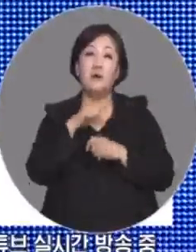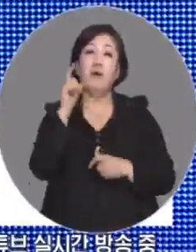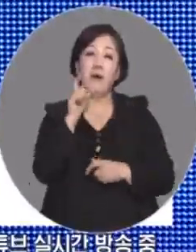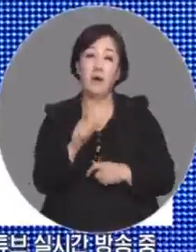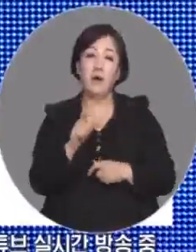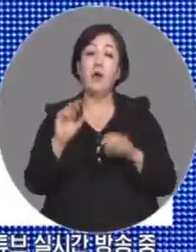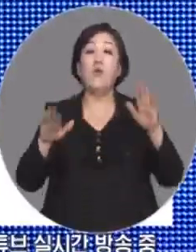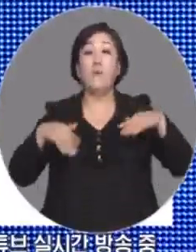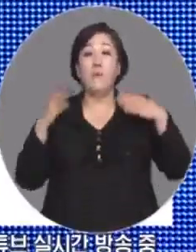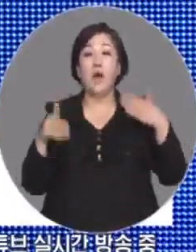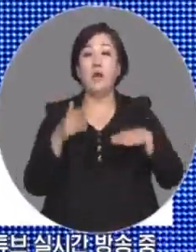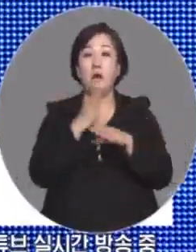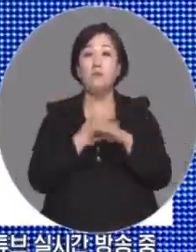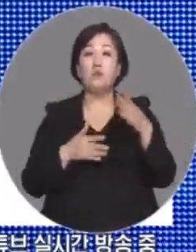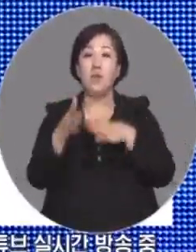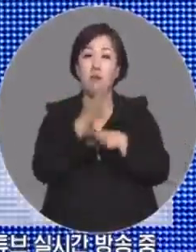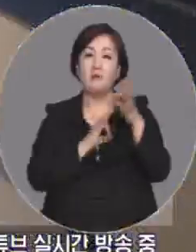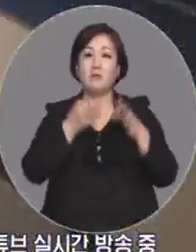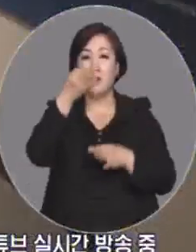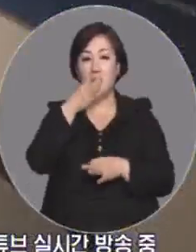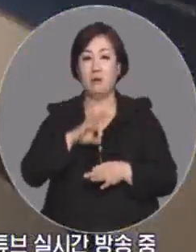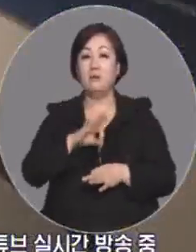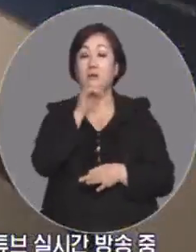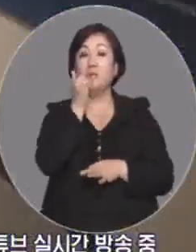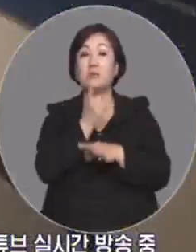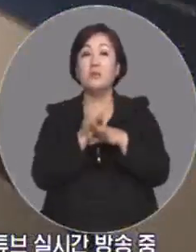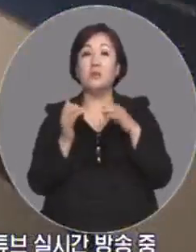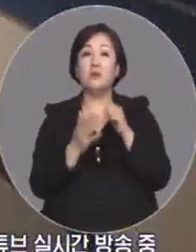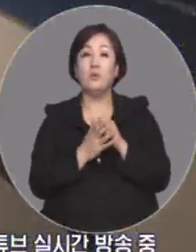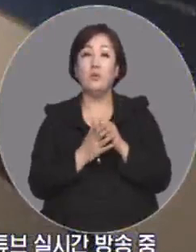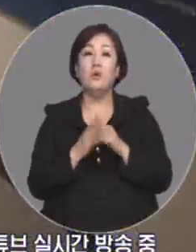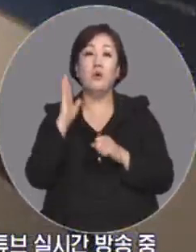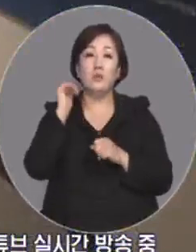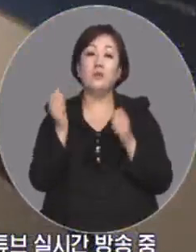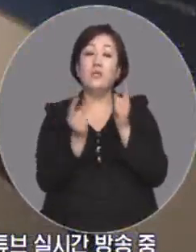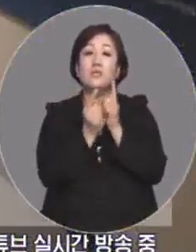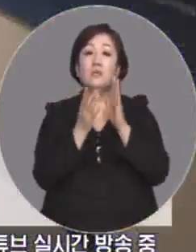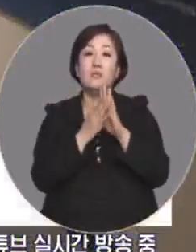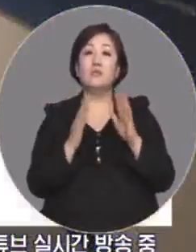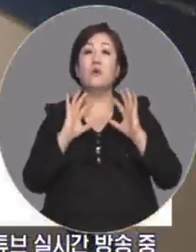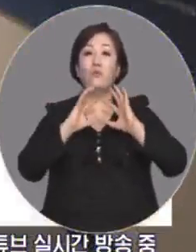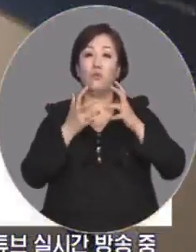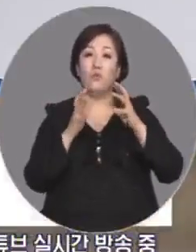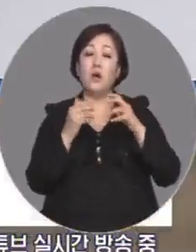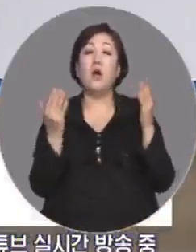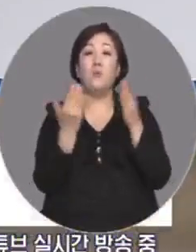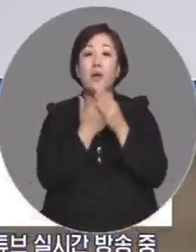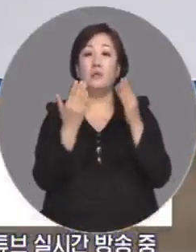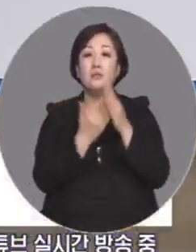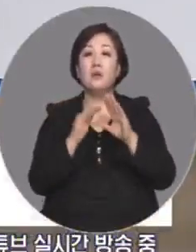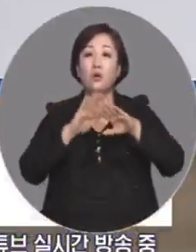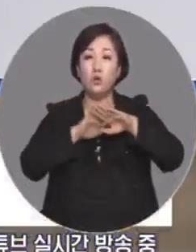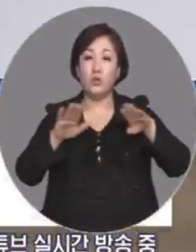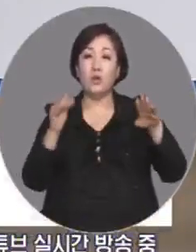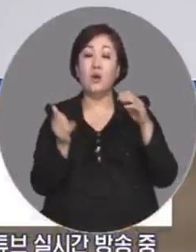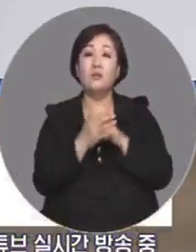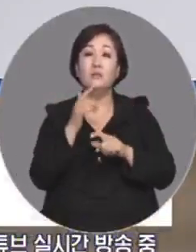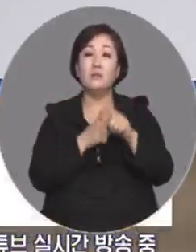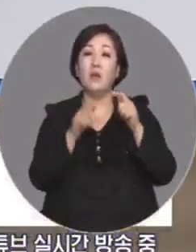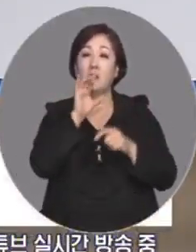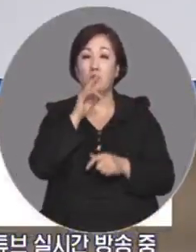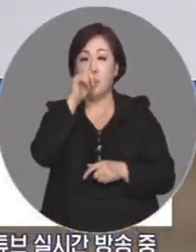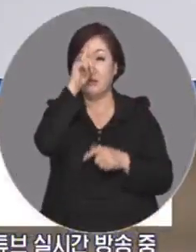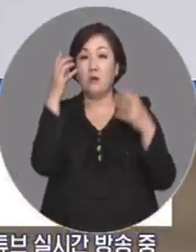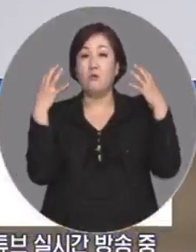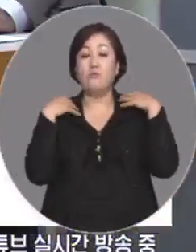바람이 불어 경제성이 높습니다. 대통령 직속 국가균형발전위원회도 예산 확보와 규제 완화 등